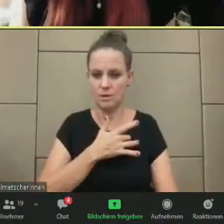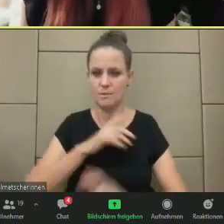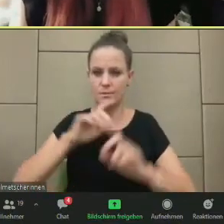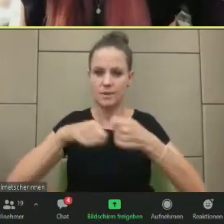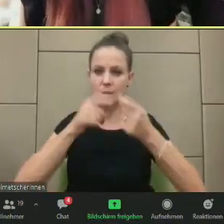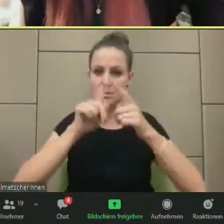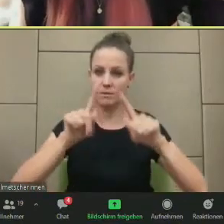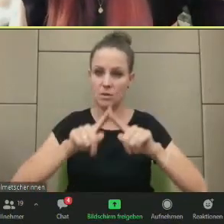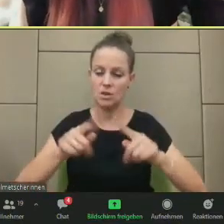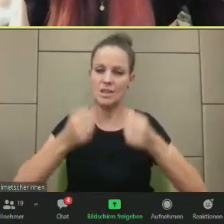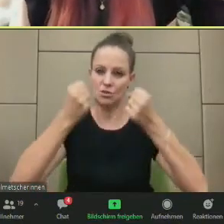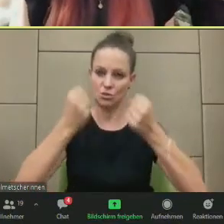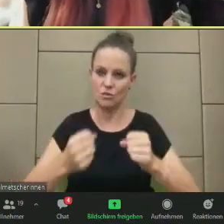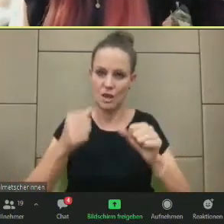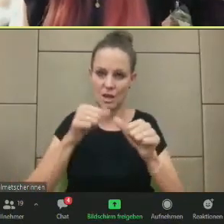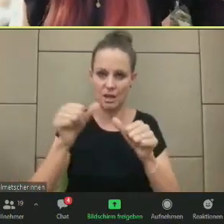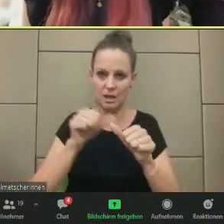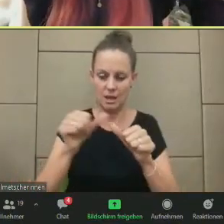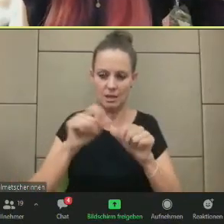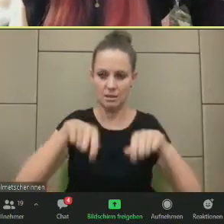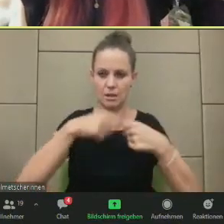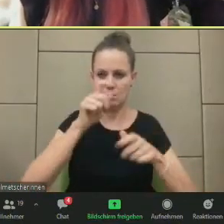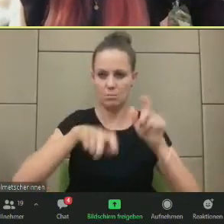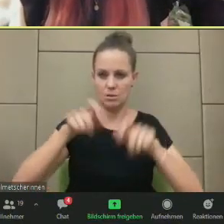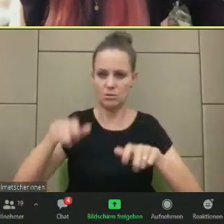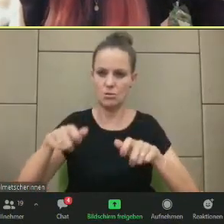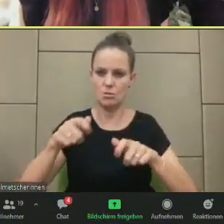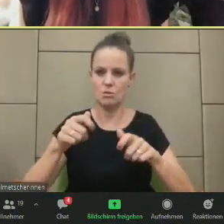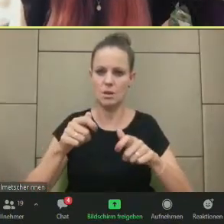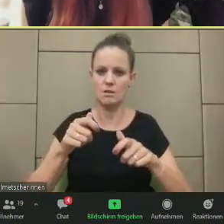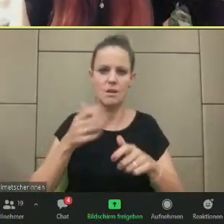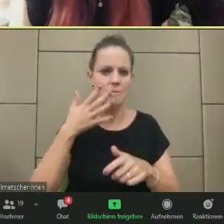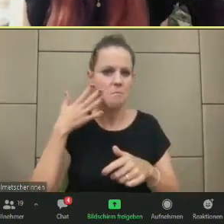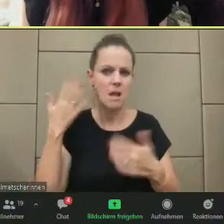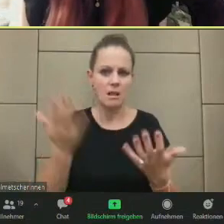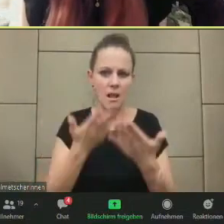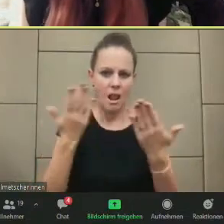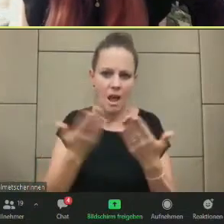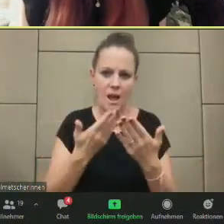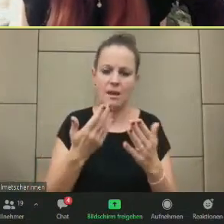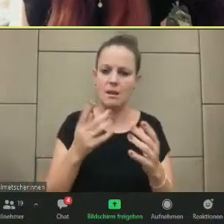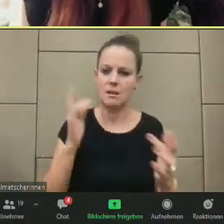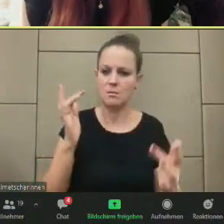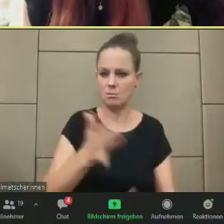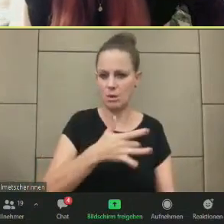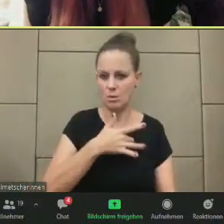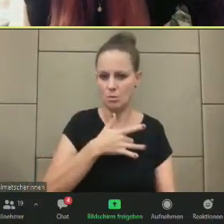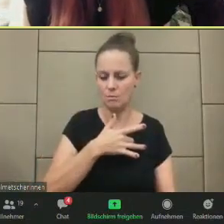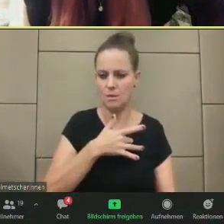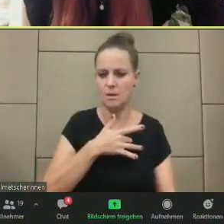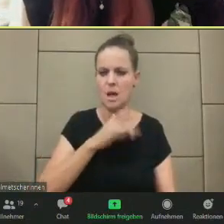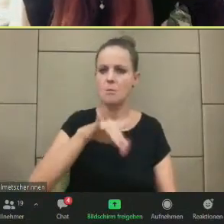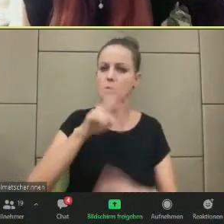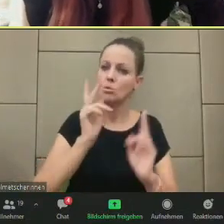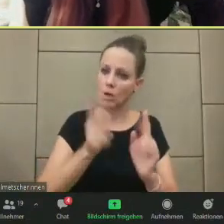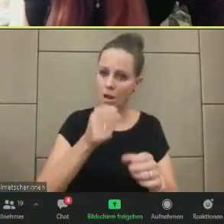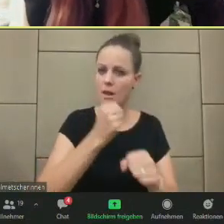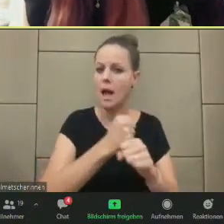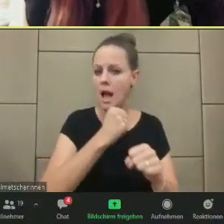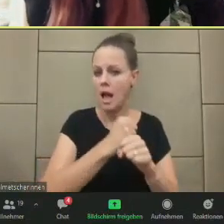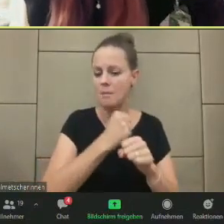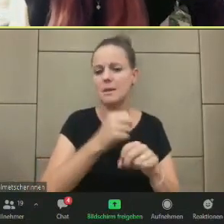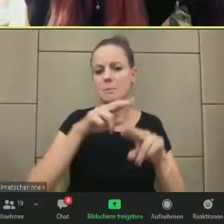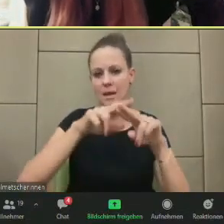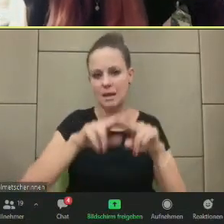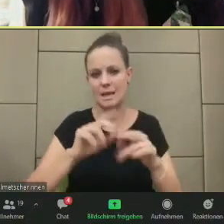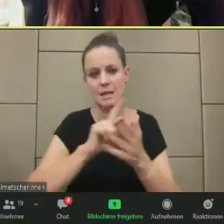unterschiedliche Schweregrade. Es gibt Personen, die sind eher noch mild betroffen, die können noch manchmal arbeiten gehen, müssen sich aber die restliche